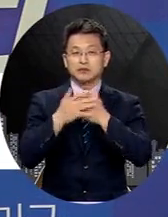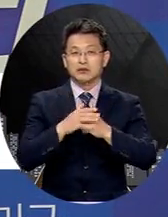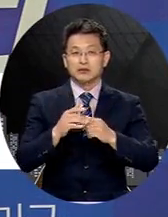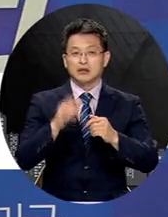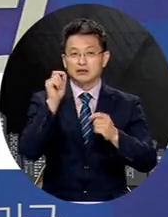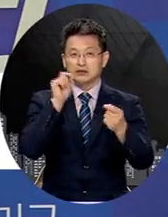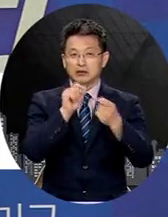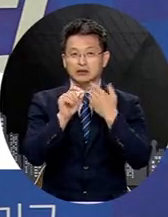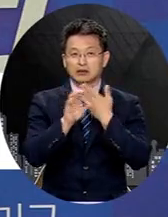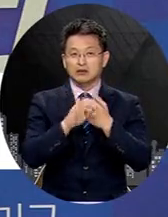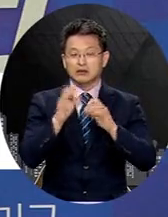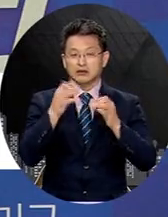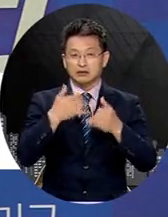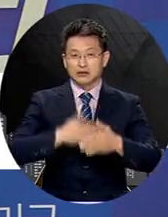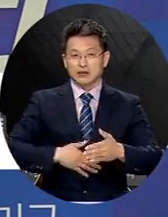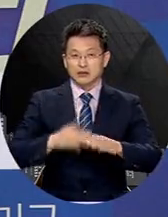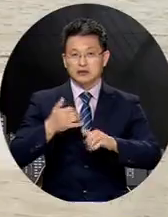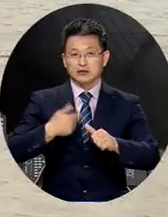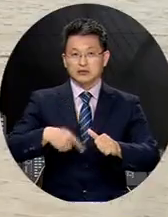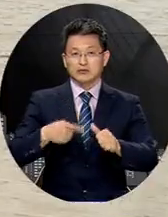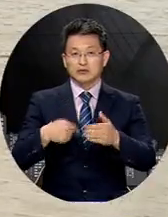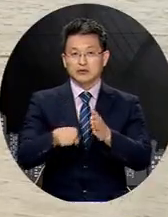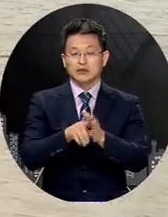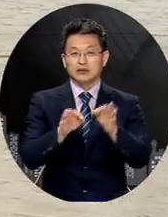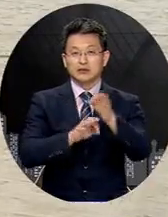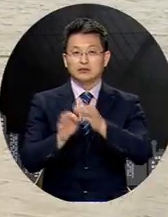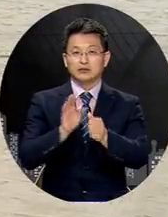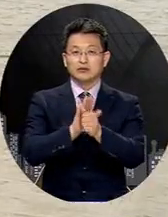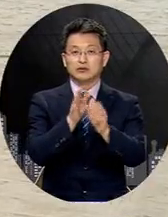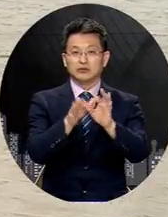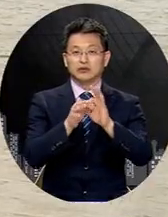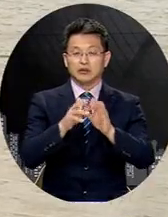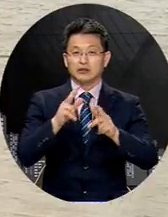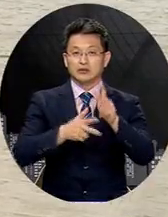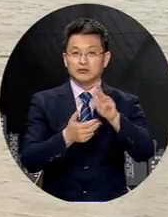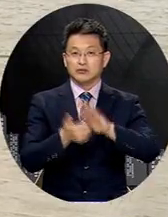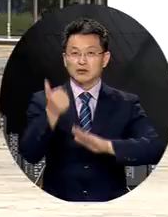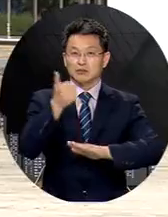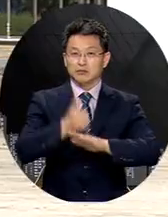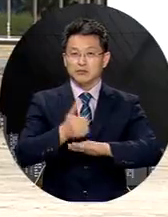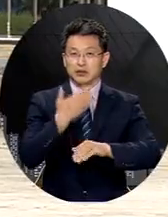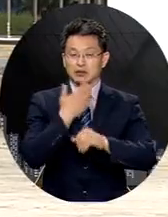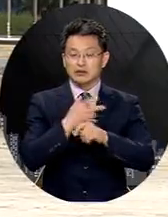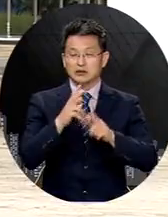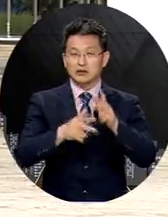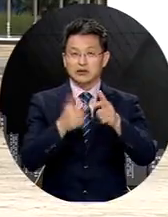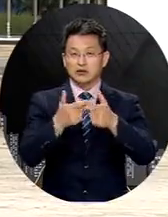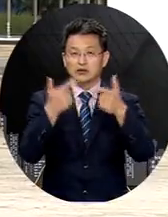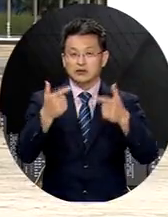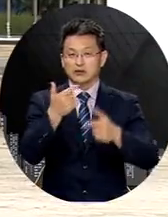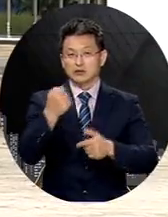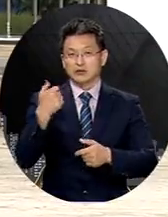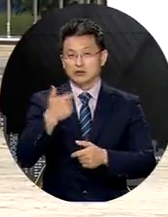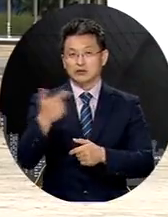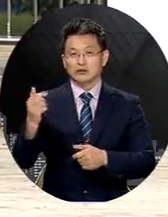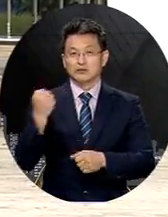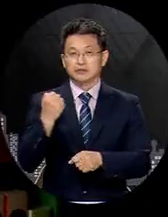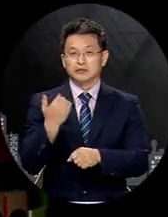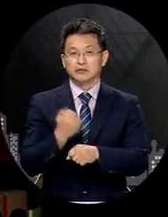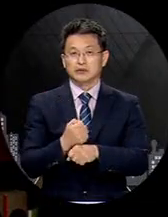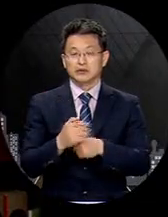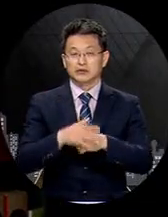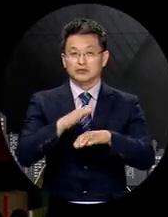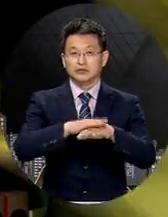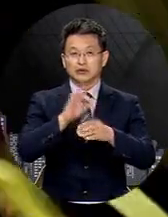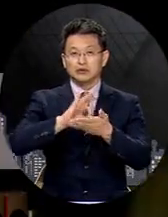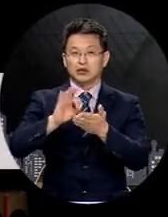자녀 양육에 대한 경제적 지원을 통해 기존 사업의 성공적 안착도 사업 확대의 큰 힘이 됐습니다.